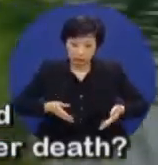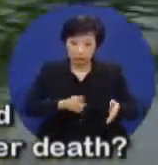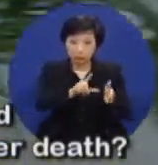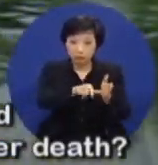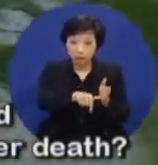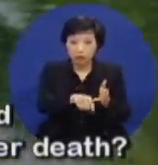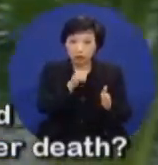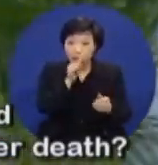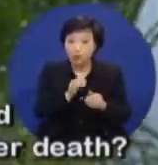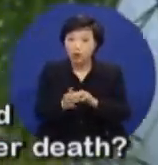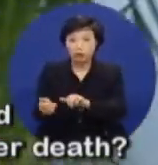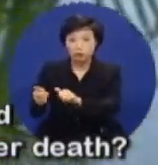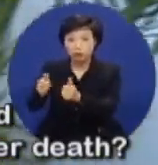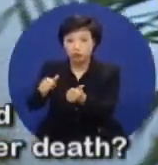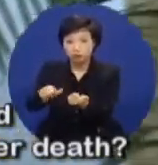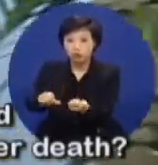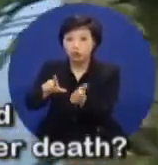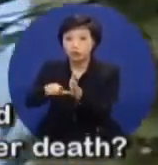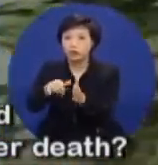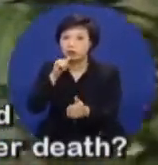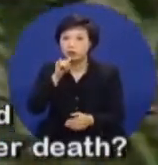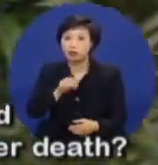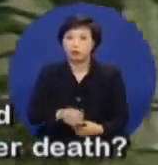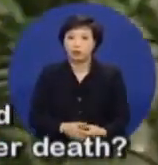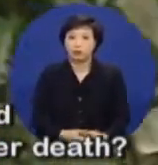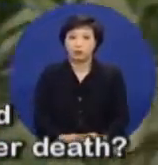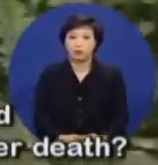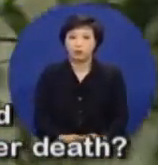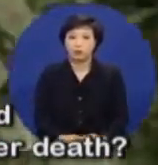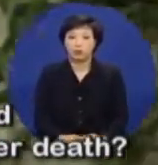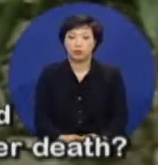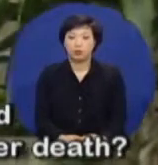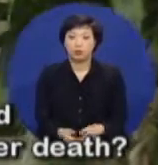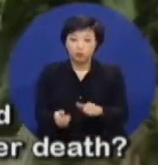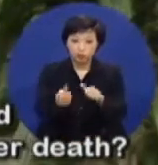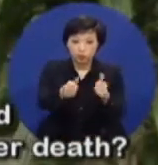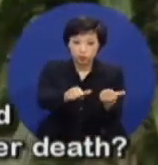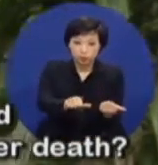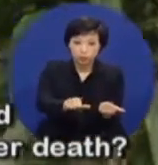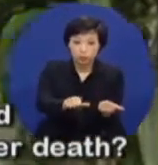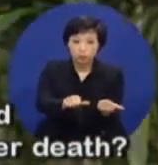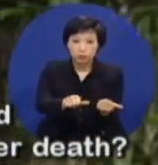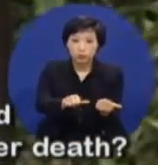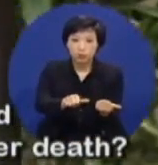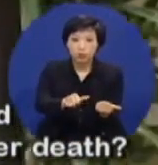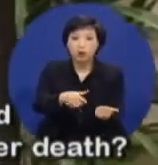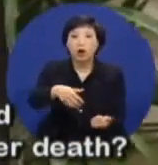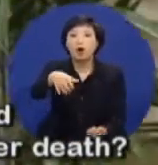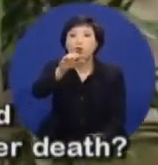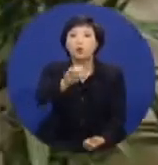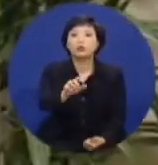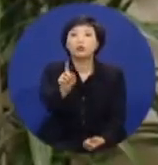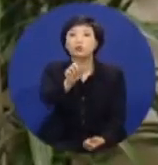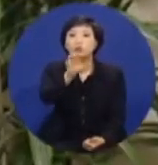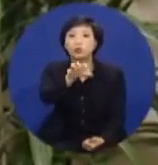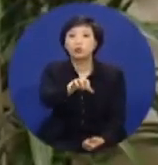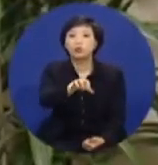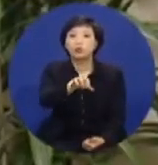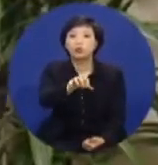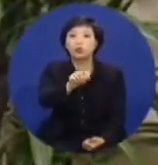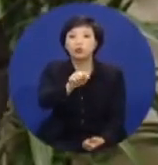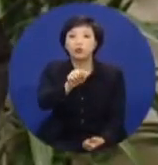이 죽은 때가 있는데 죽음은 5d 로 가야 되느냐